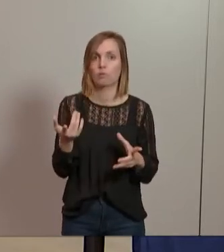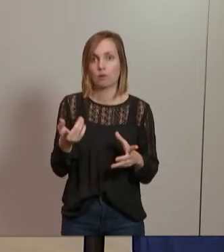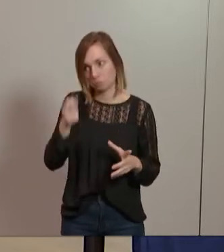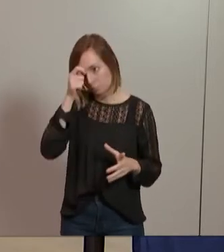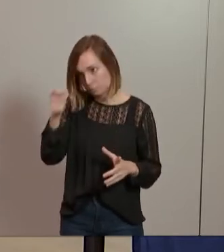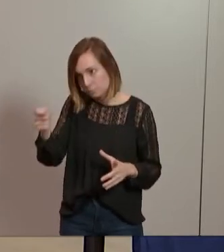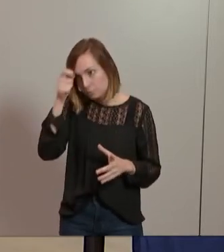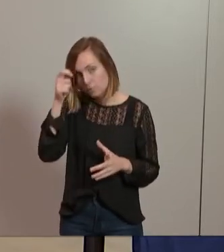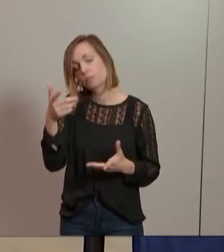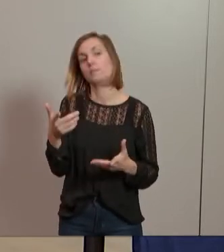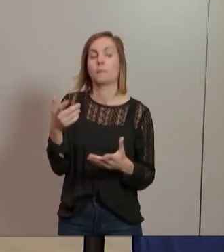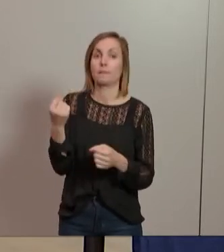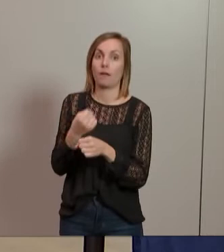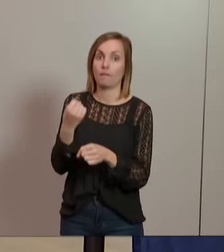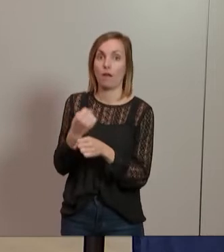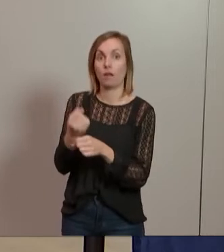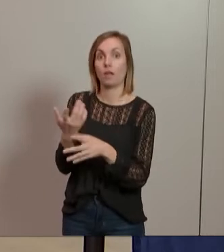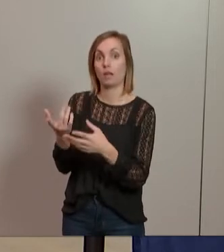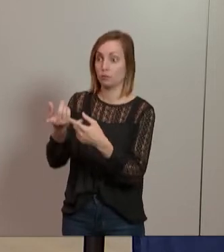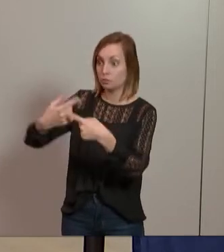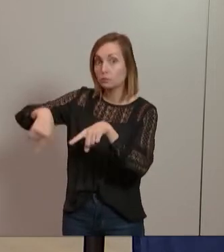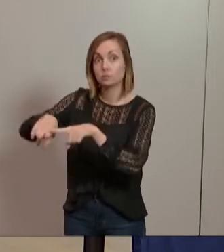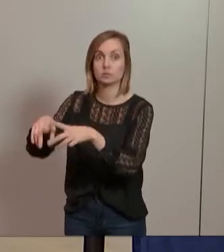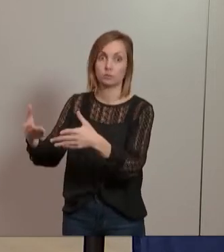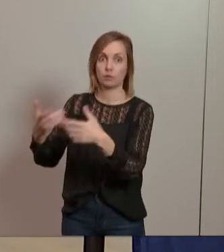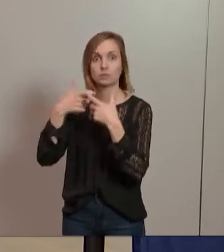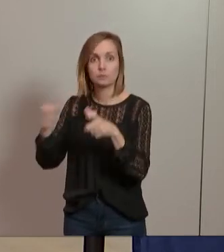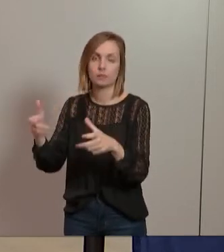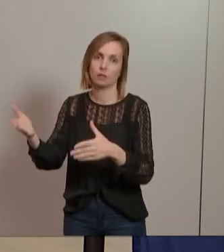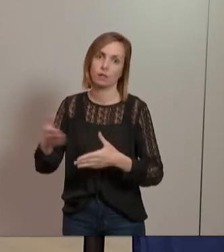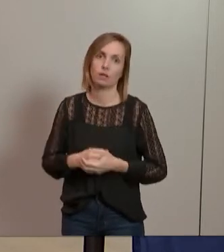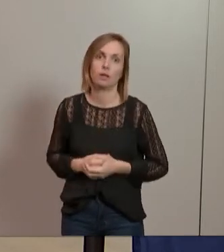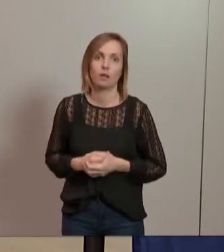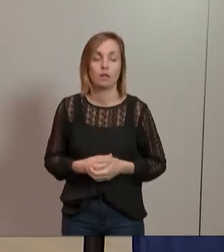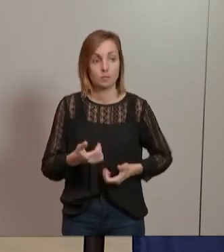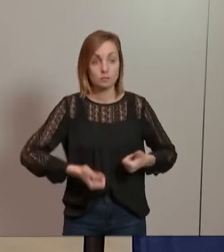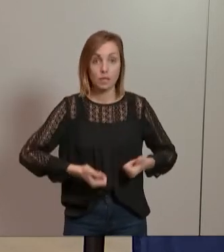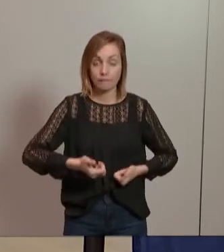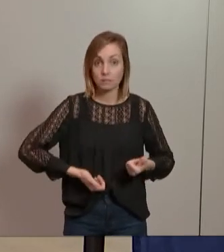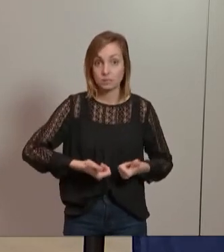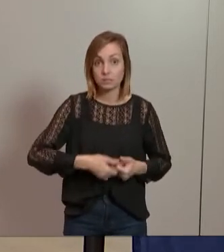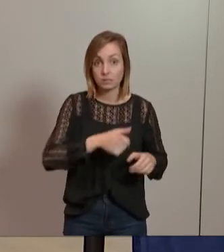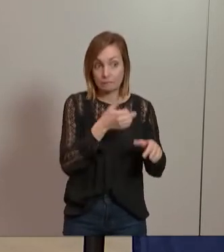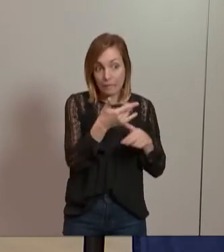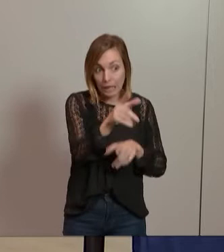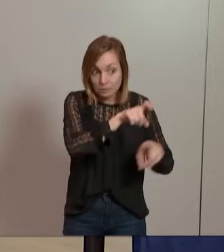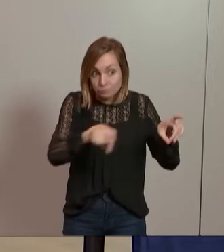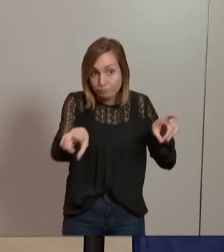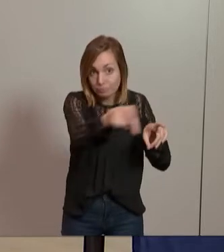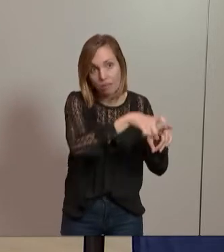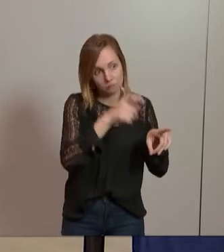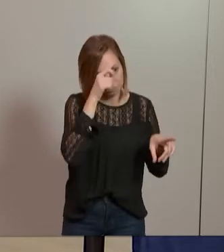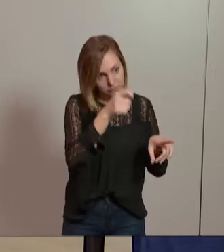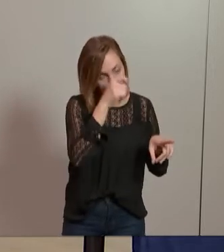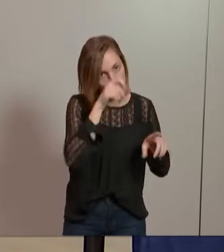à nouveau ici le travail de la délégation, de la communication accessibilité, des services sur ces thèmes essentiels. Et puis